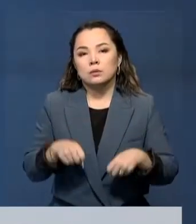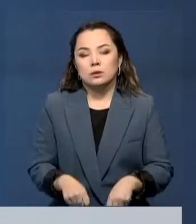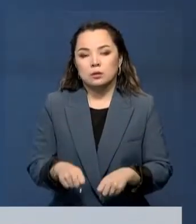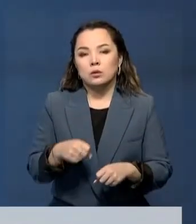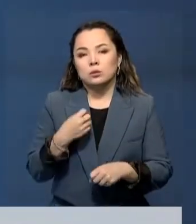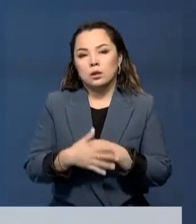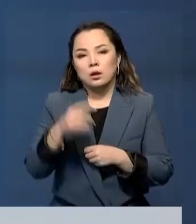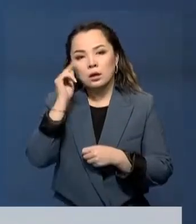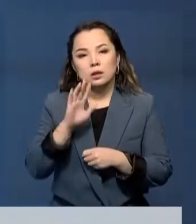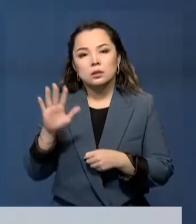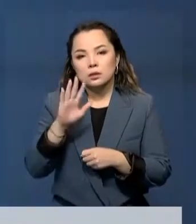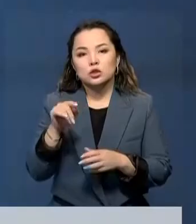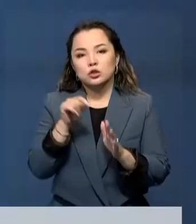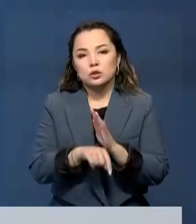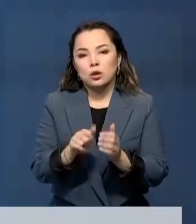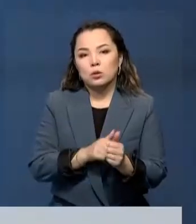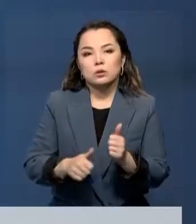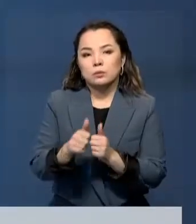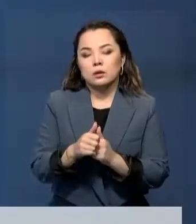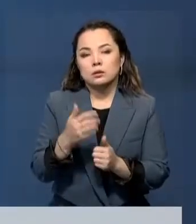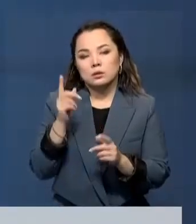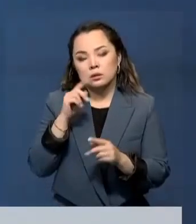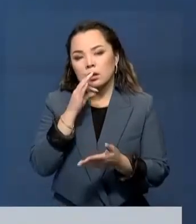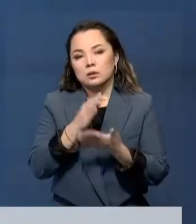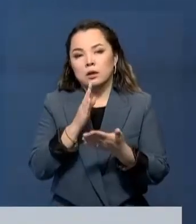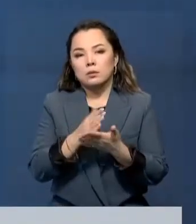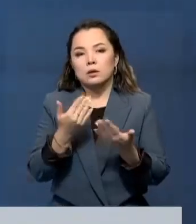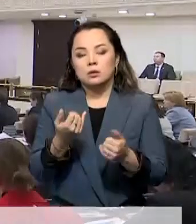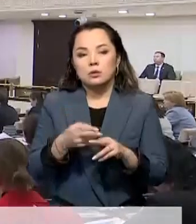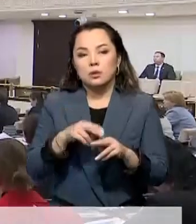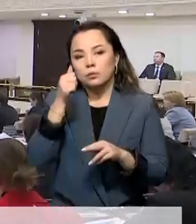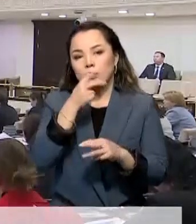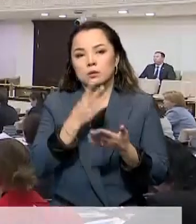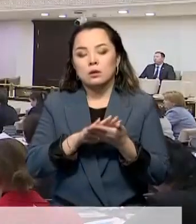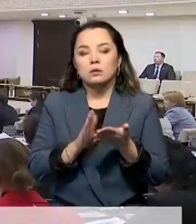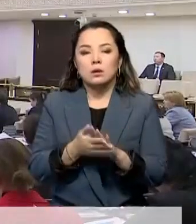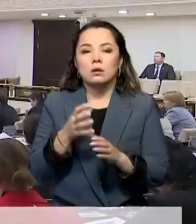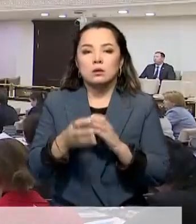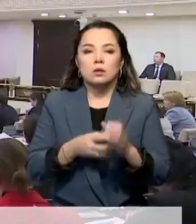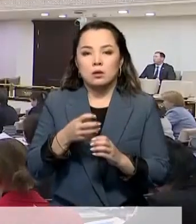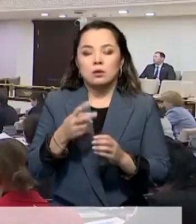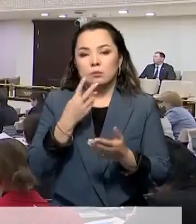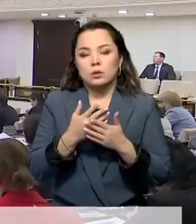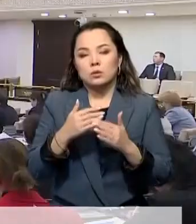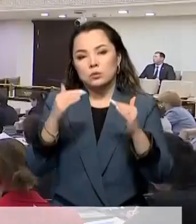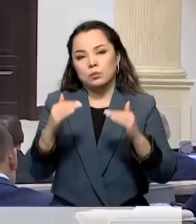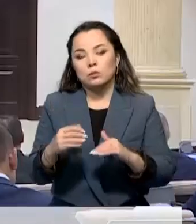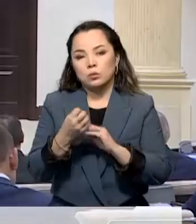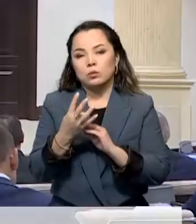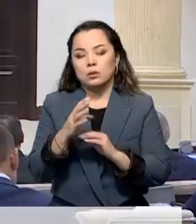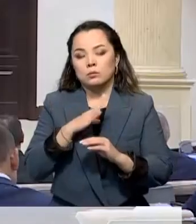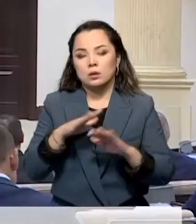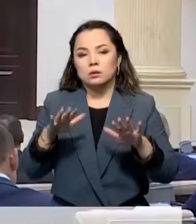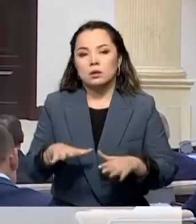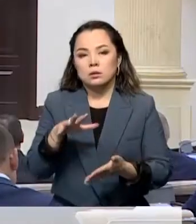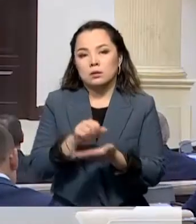мәселесінде Орталық Азия елдері ішінен көшбаша саналғанымызбен, бұл былтырға қарағанда әлемдік рейтингте 14 сатыға төмен сырғыды. Бұл